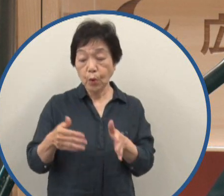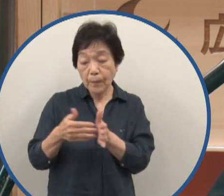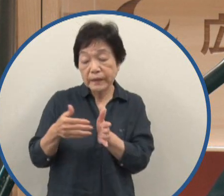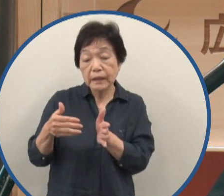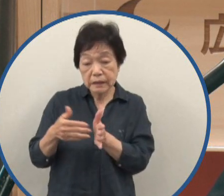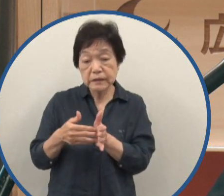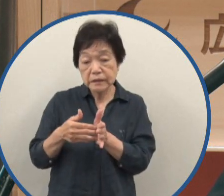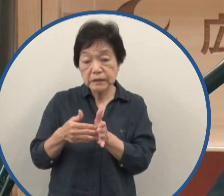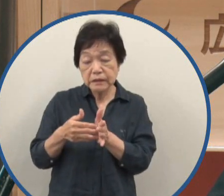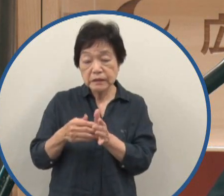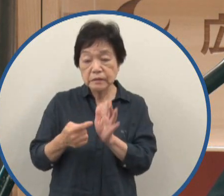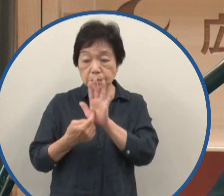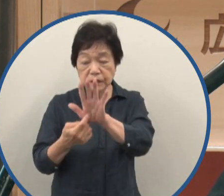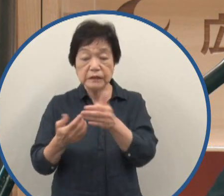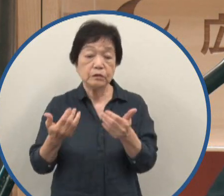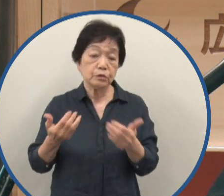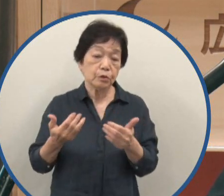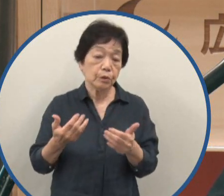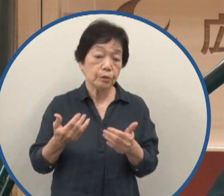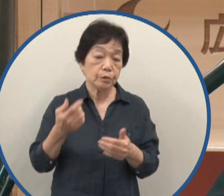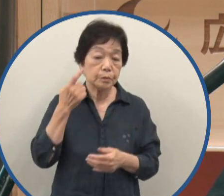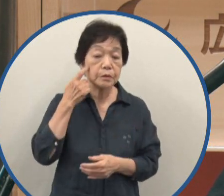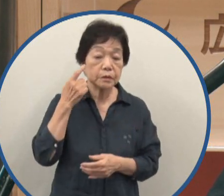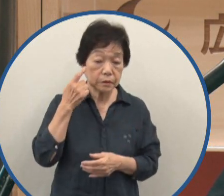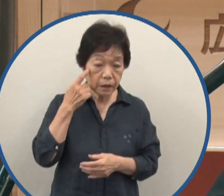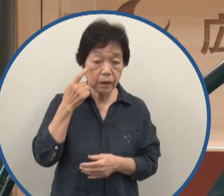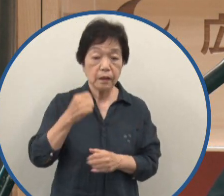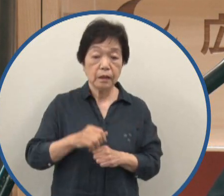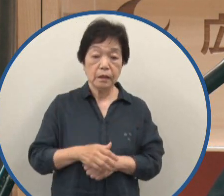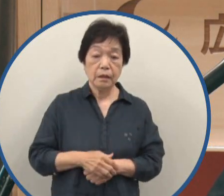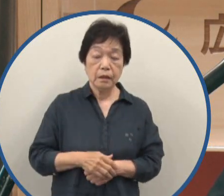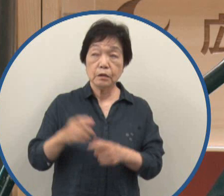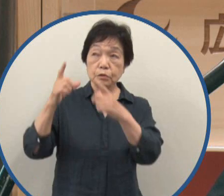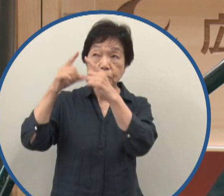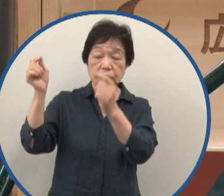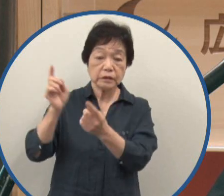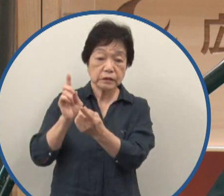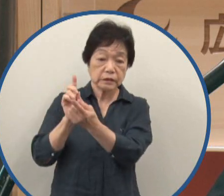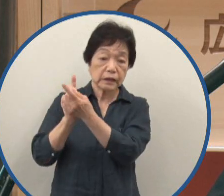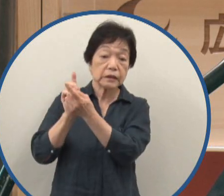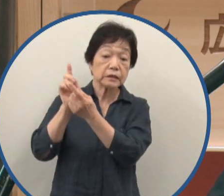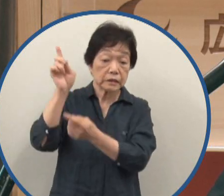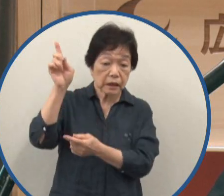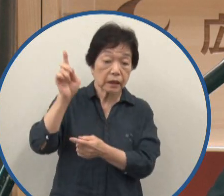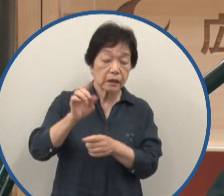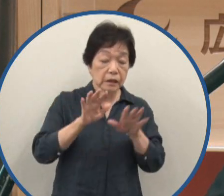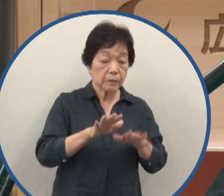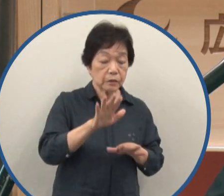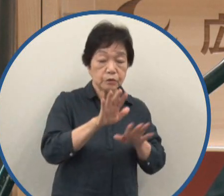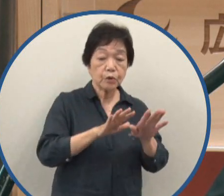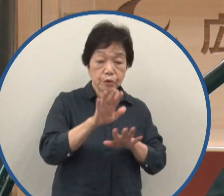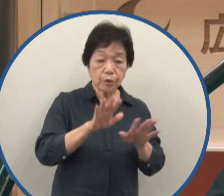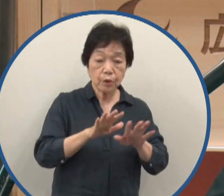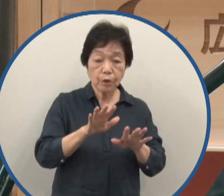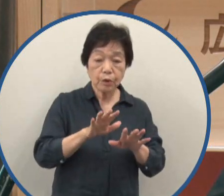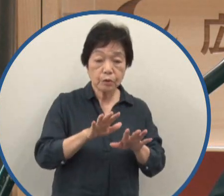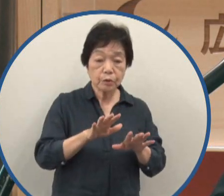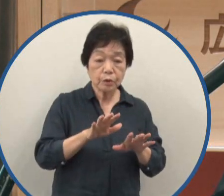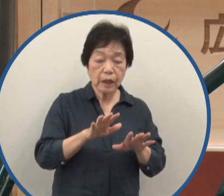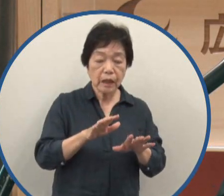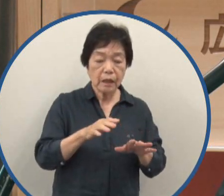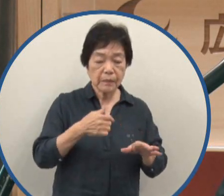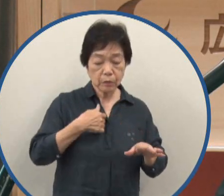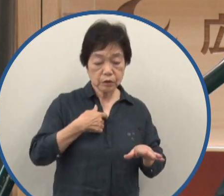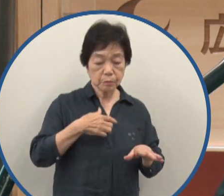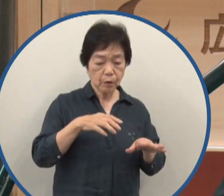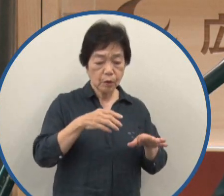はやらなければいけないだろうということで、あの国のこの状況が、まあ、十分に把握できてないところではあ